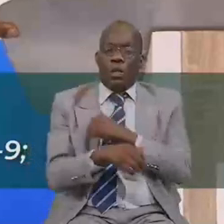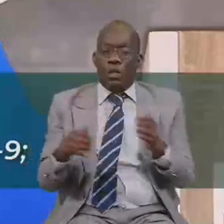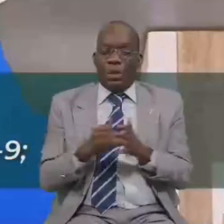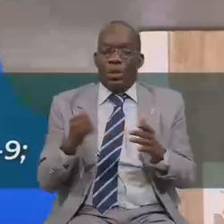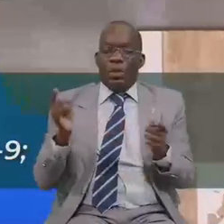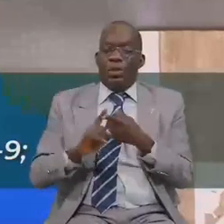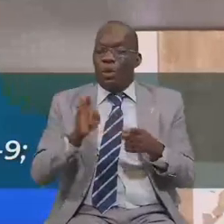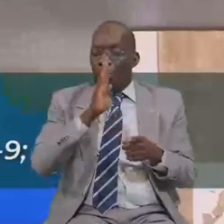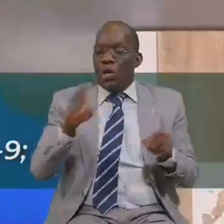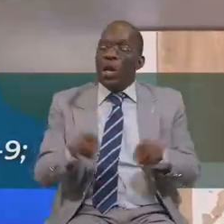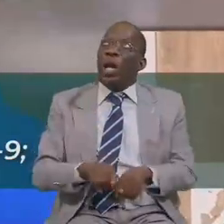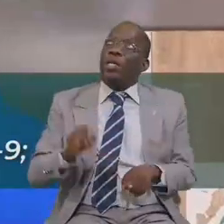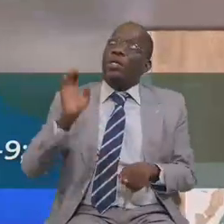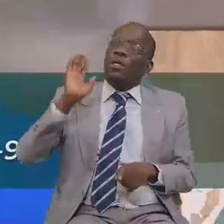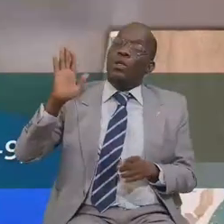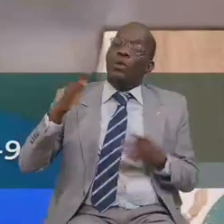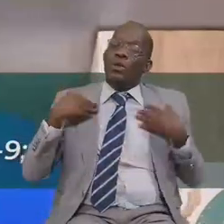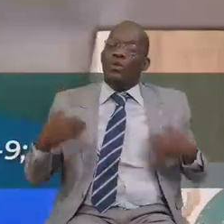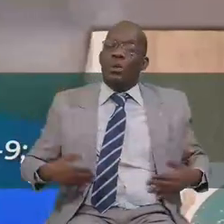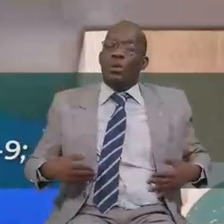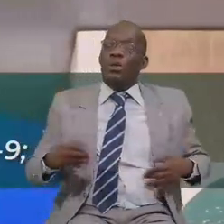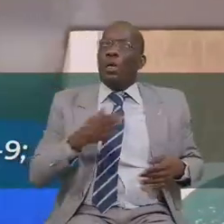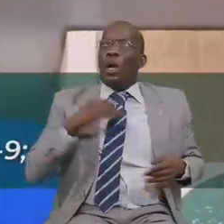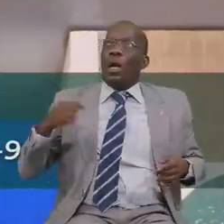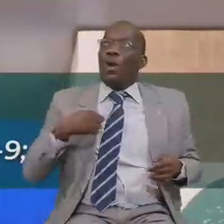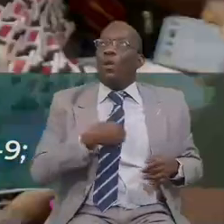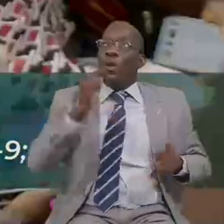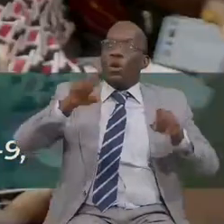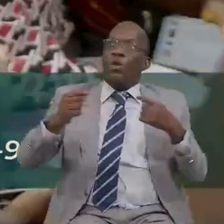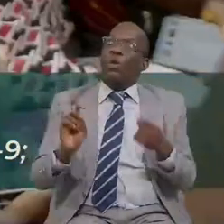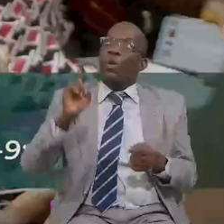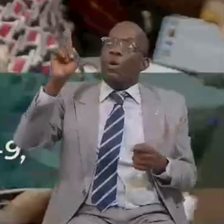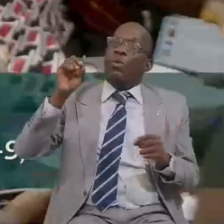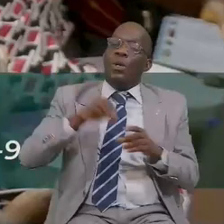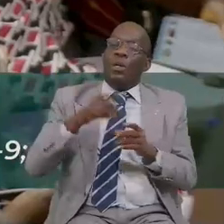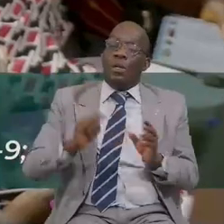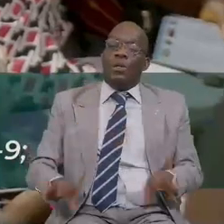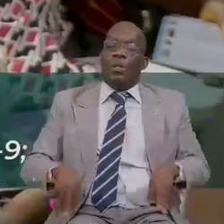corps. Et nous monterons à l'enlèvement au nom de Jésus.